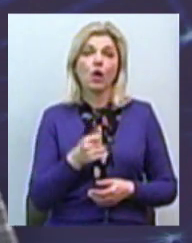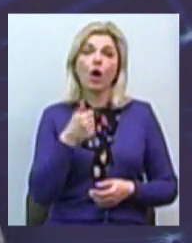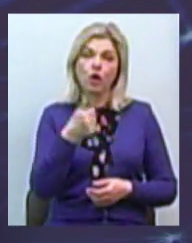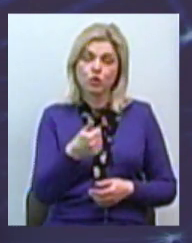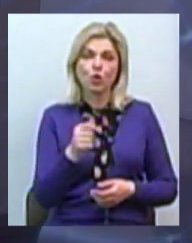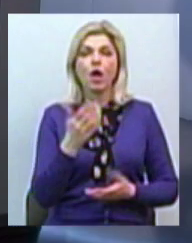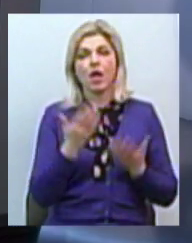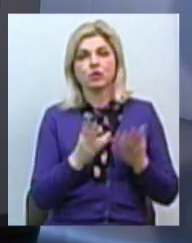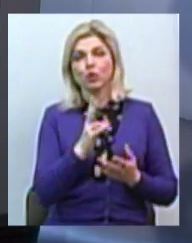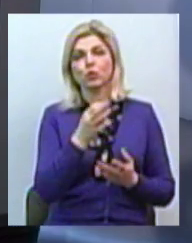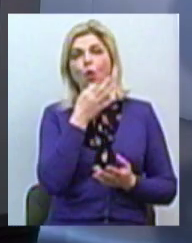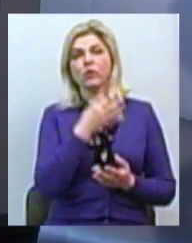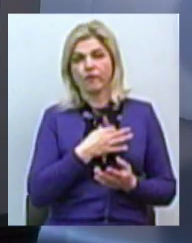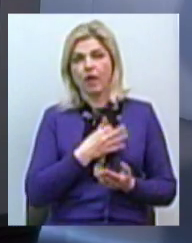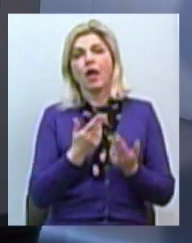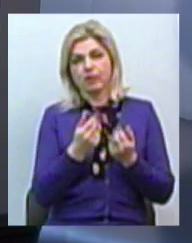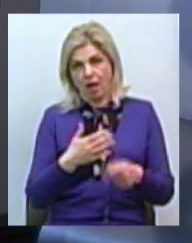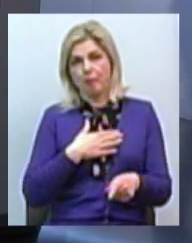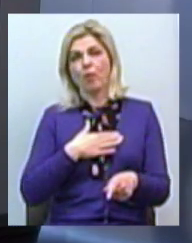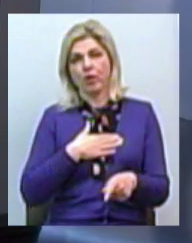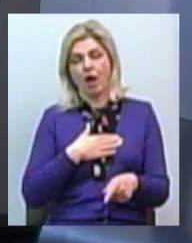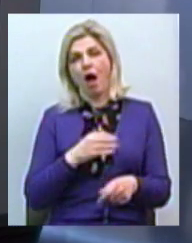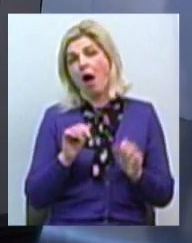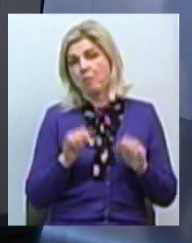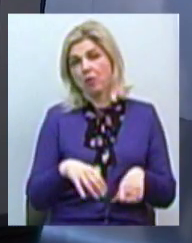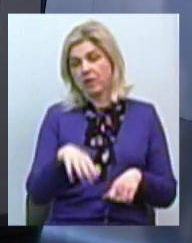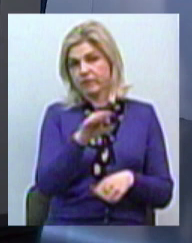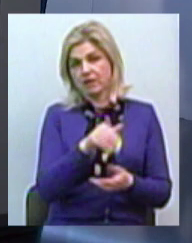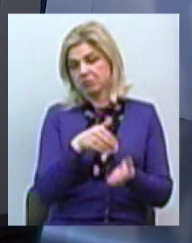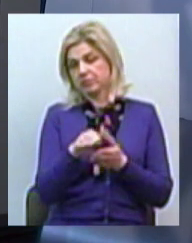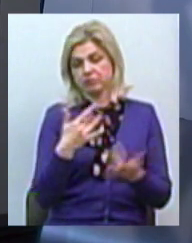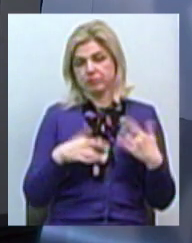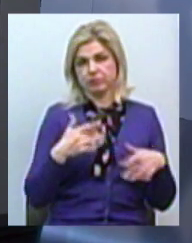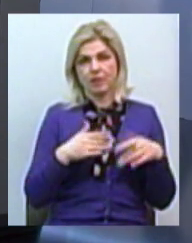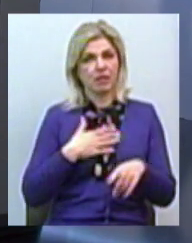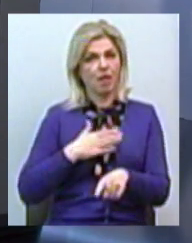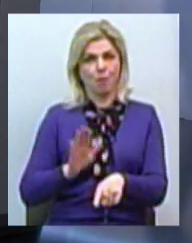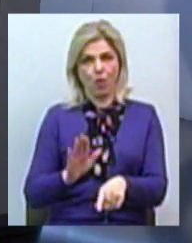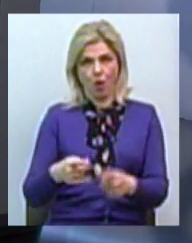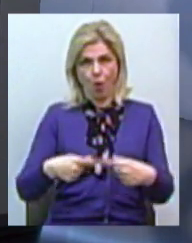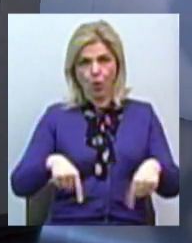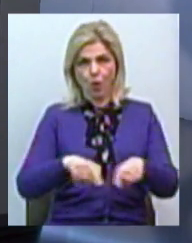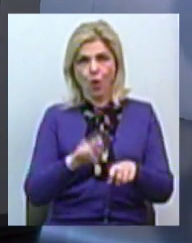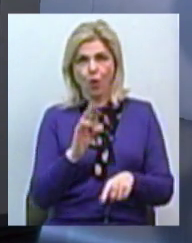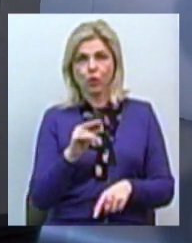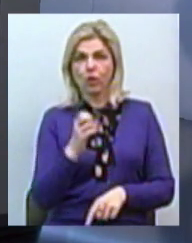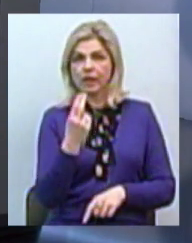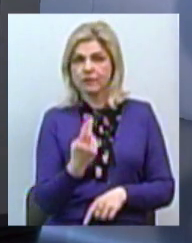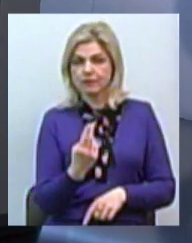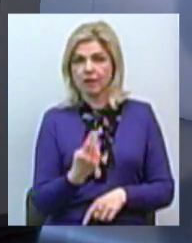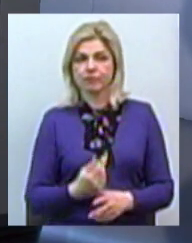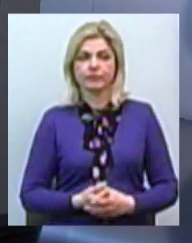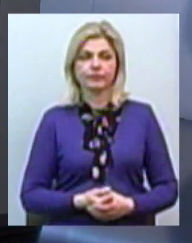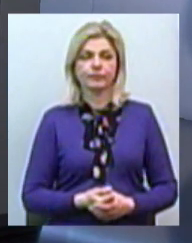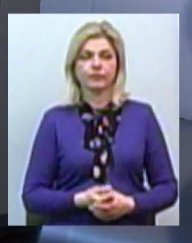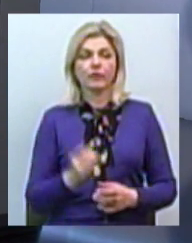хтось відповідав, що так, це мій. А могли усі відповісти, що це не моє. І тоді саме